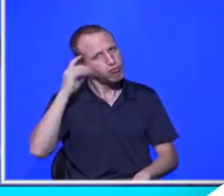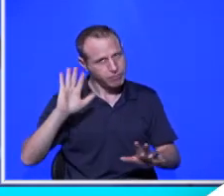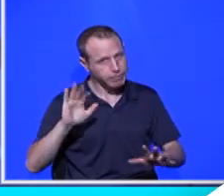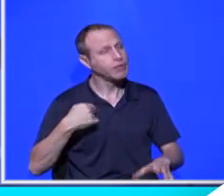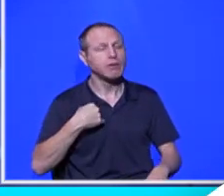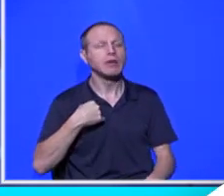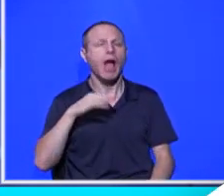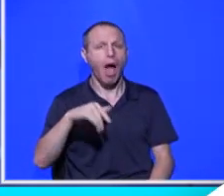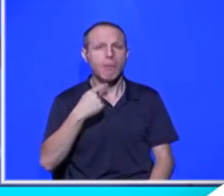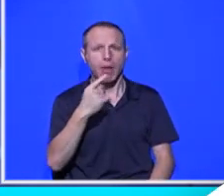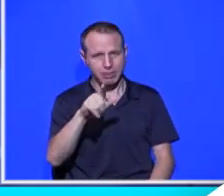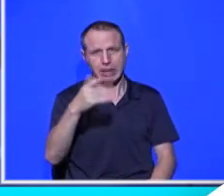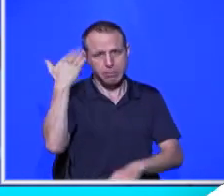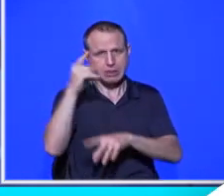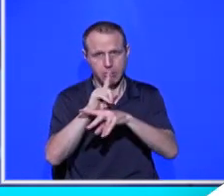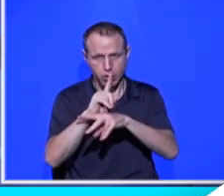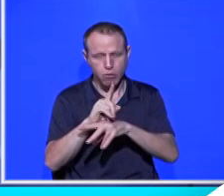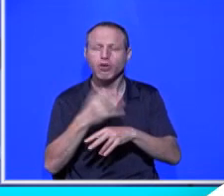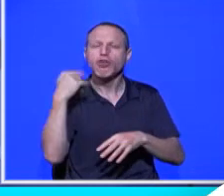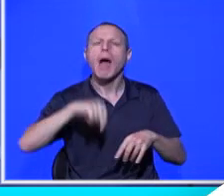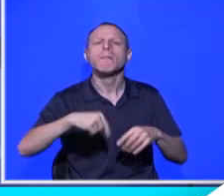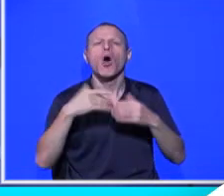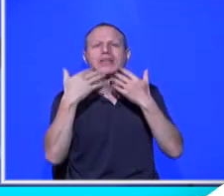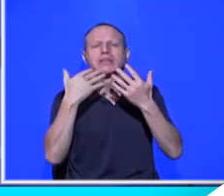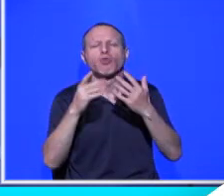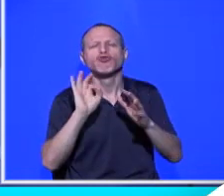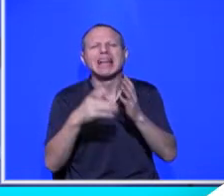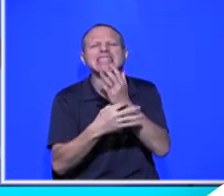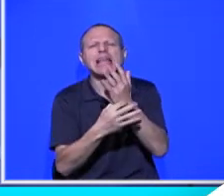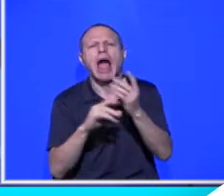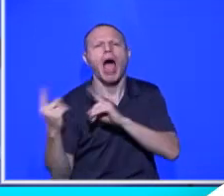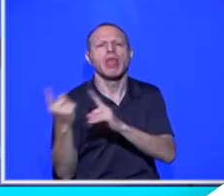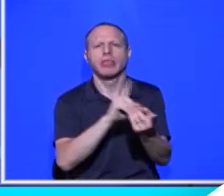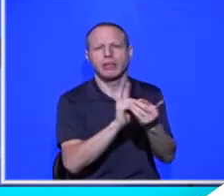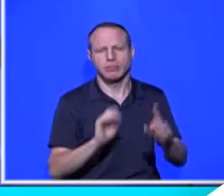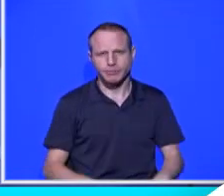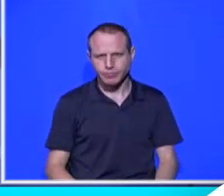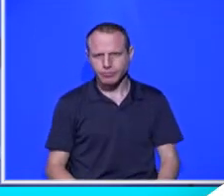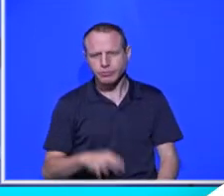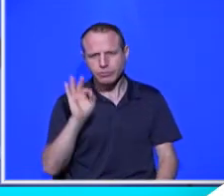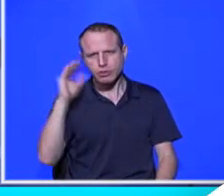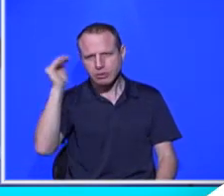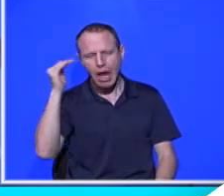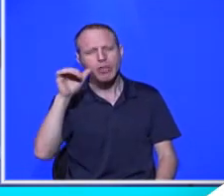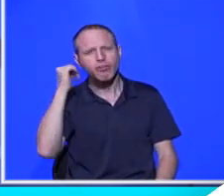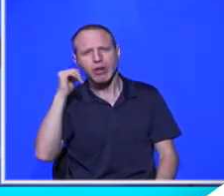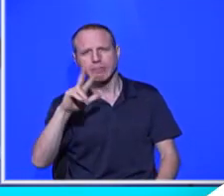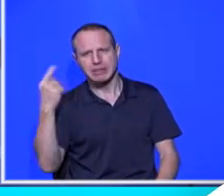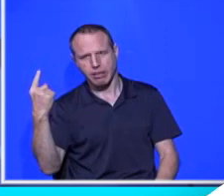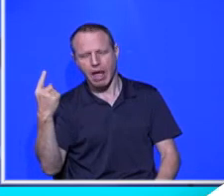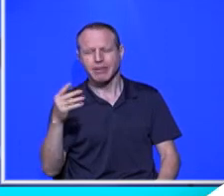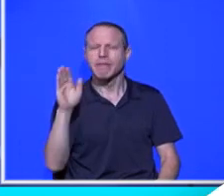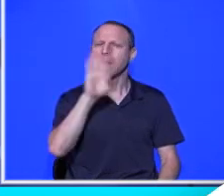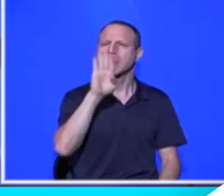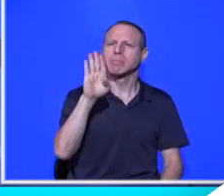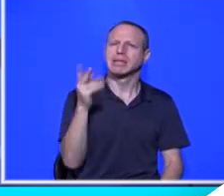אני מעריך, ואני גם אמרתי את זה בזמנו, שהיה כאן סיפור של סחיטה הדדית. של סחיטה הדדית של גנץ ואשכנזי מצד אחד, ונתניהו